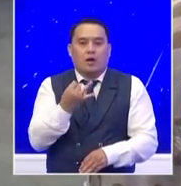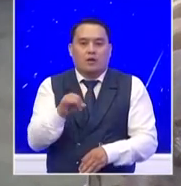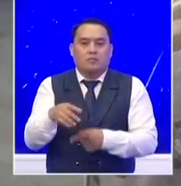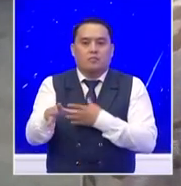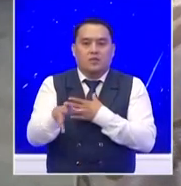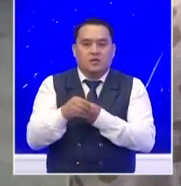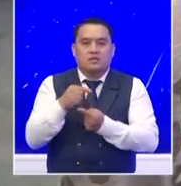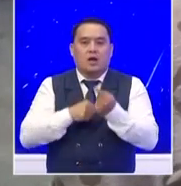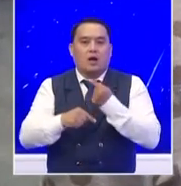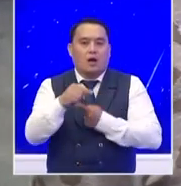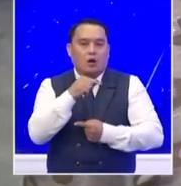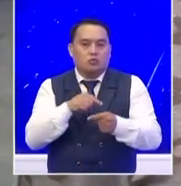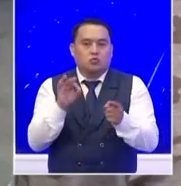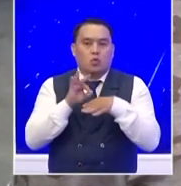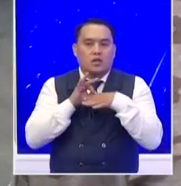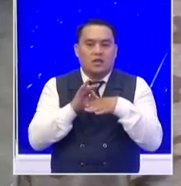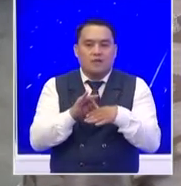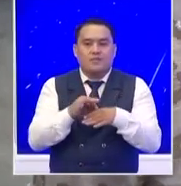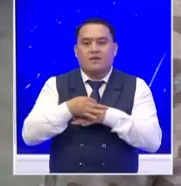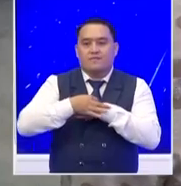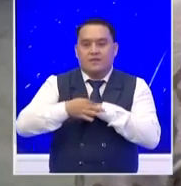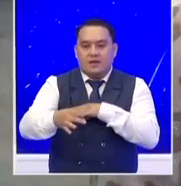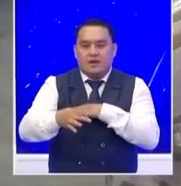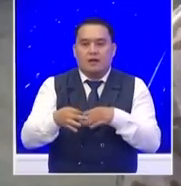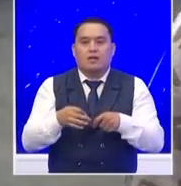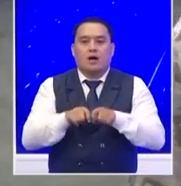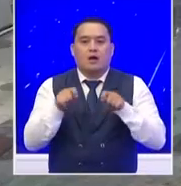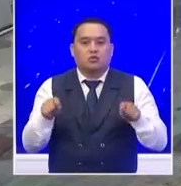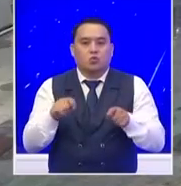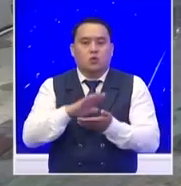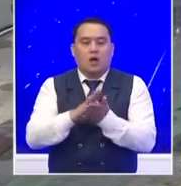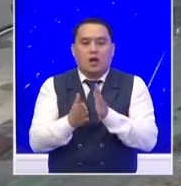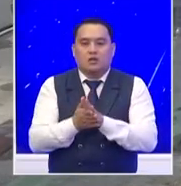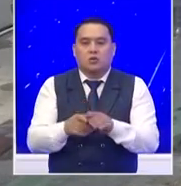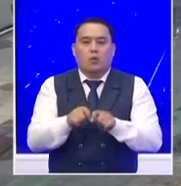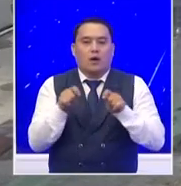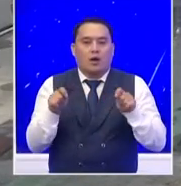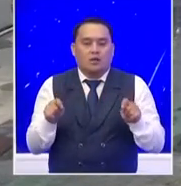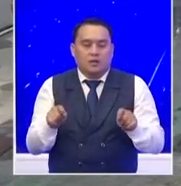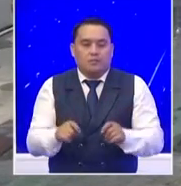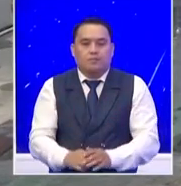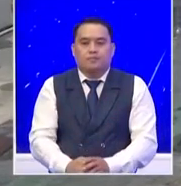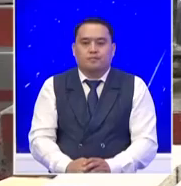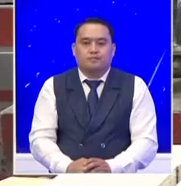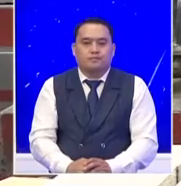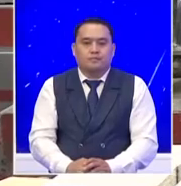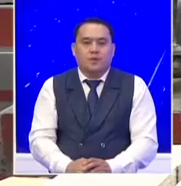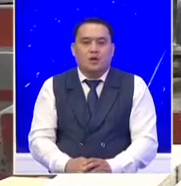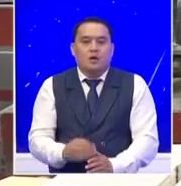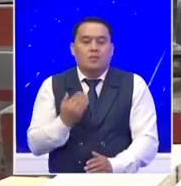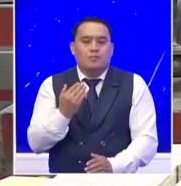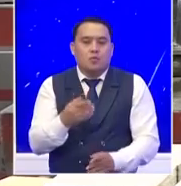кәсіпкерлермен кездесу өтті. Онда Дубайда филиал ашу туралы келісім болды. Талдургандағы ірі кәсіпорнысы мұнымен